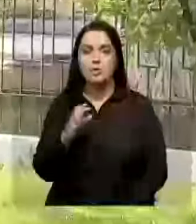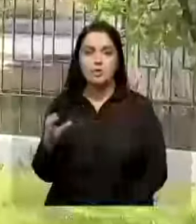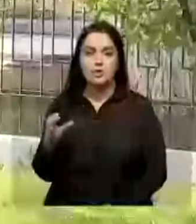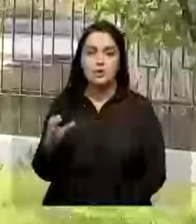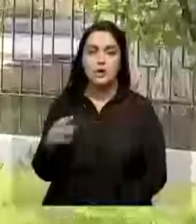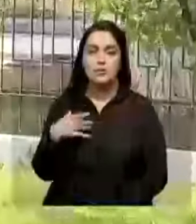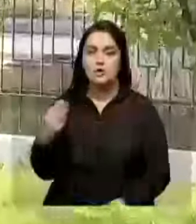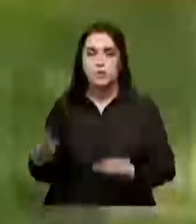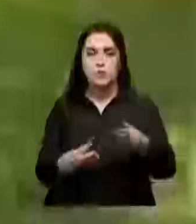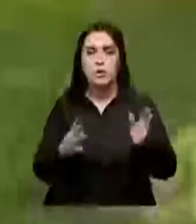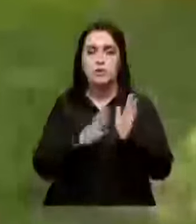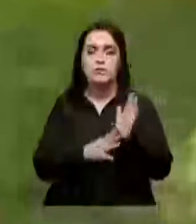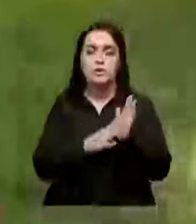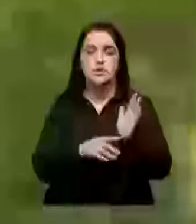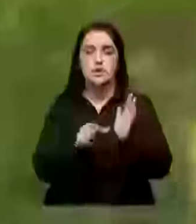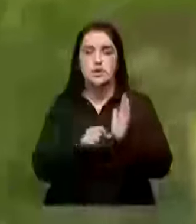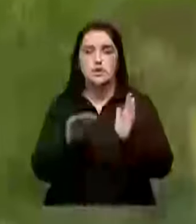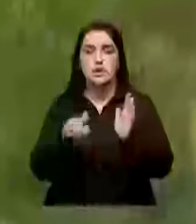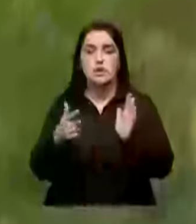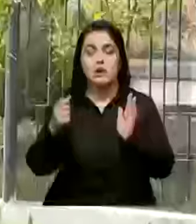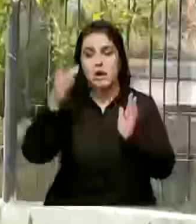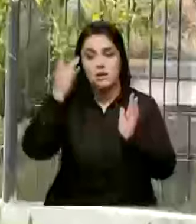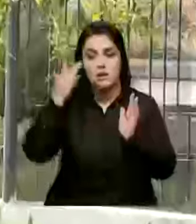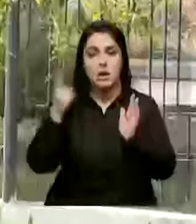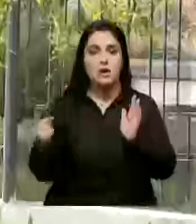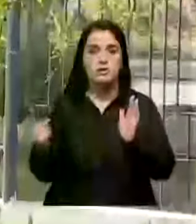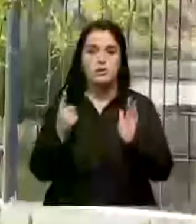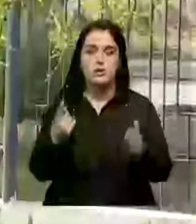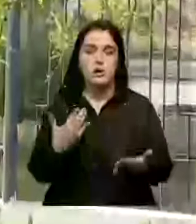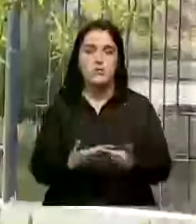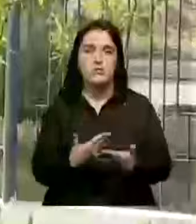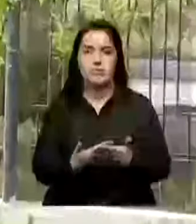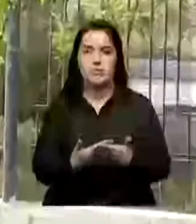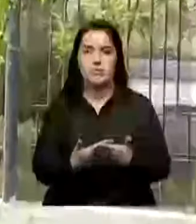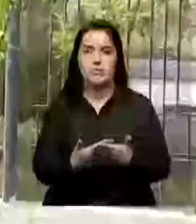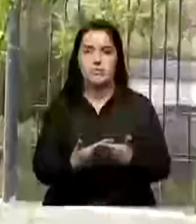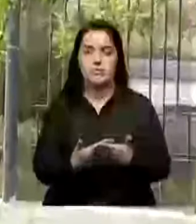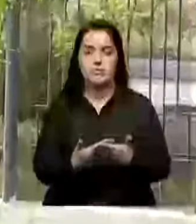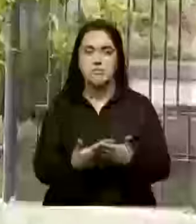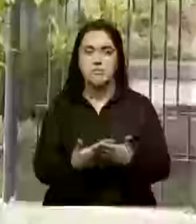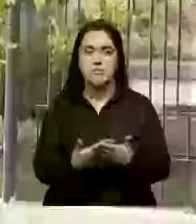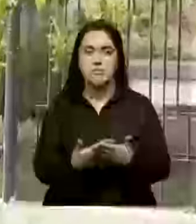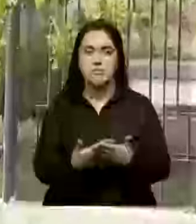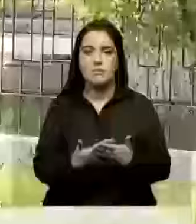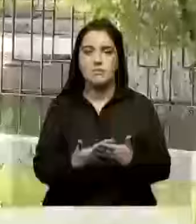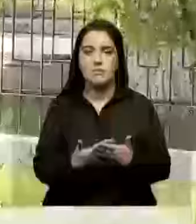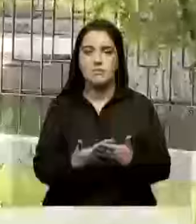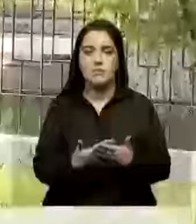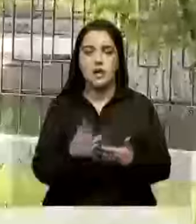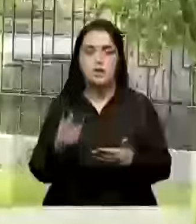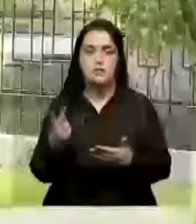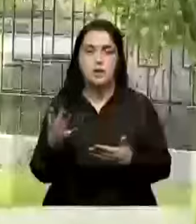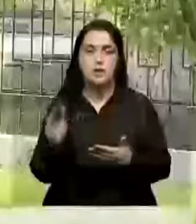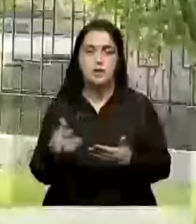около 96 тысяч гектаров, а азиатский саранчу мы ожидаем где-то в июнь месяце. Там у нас идет 25